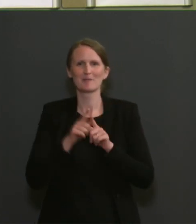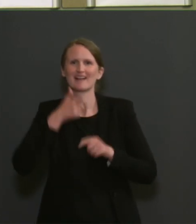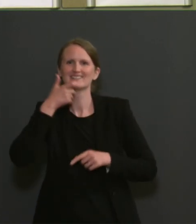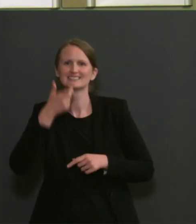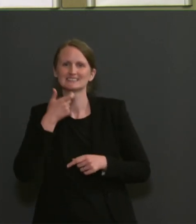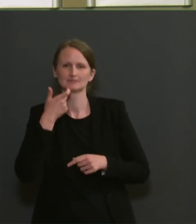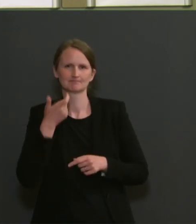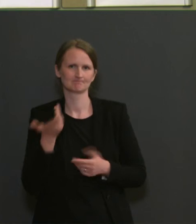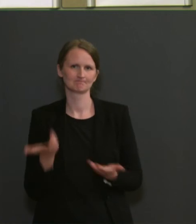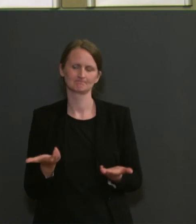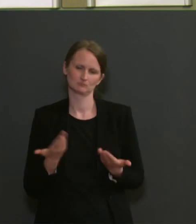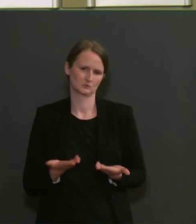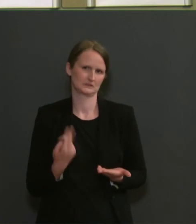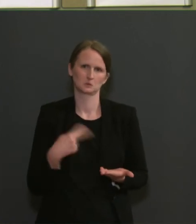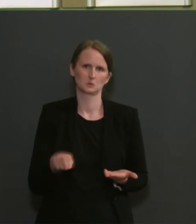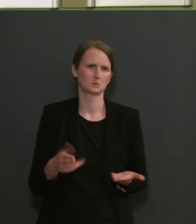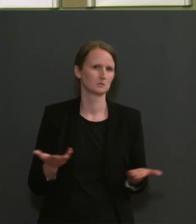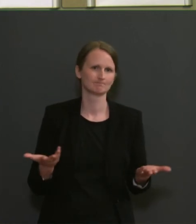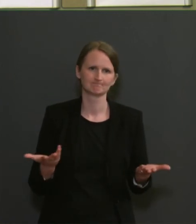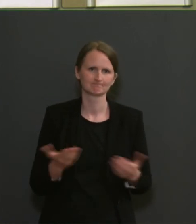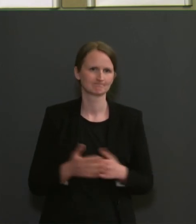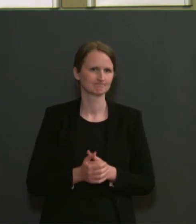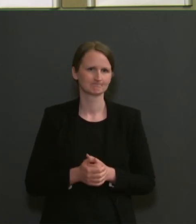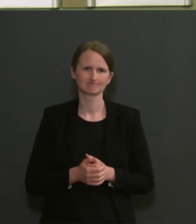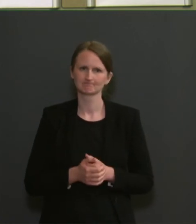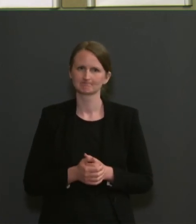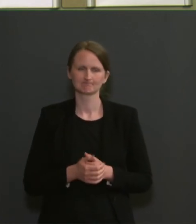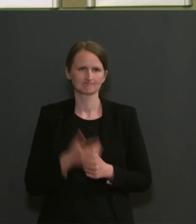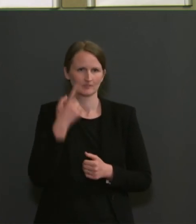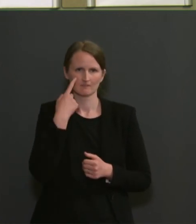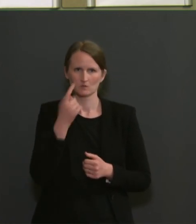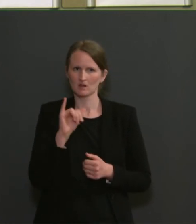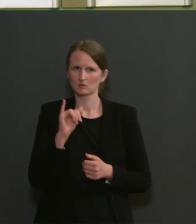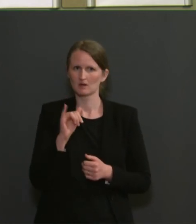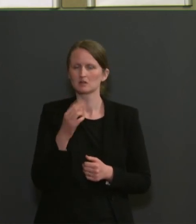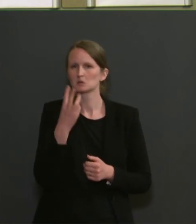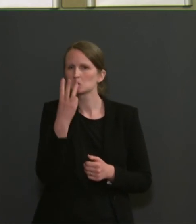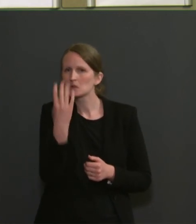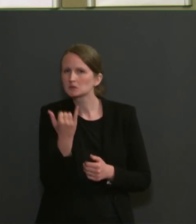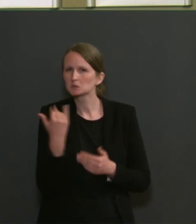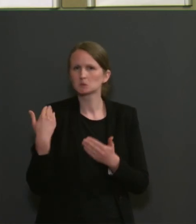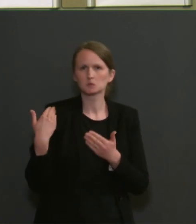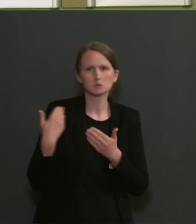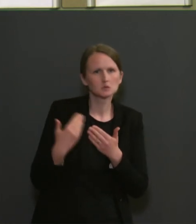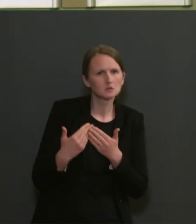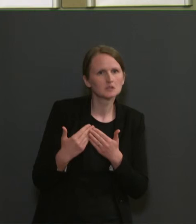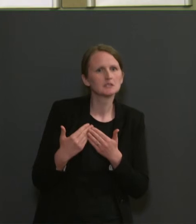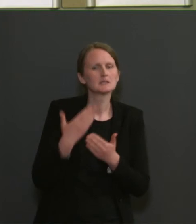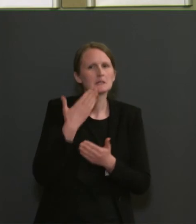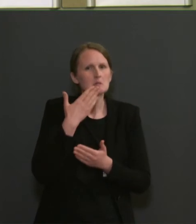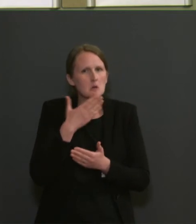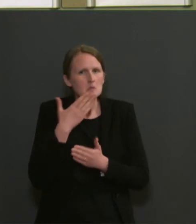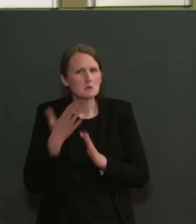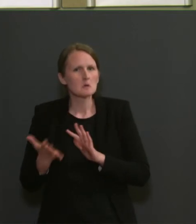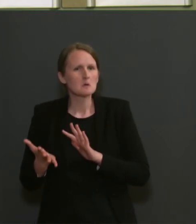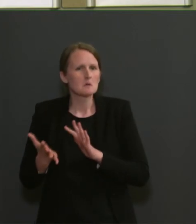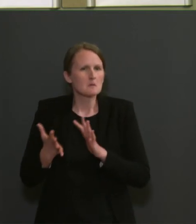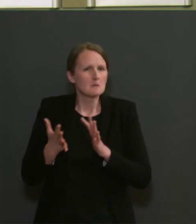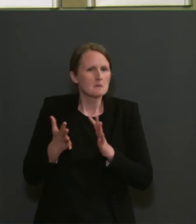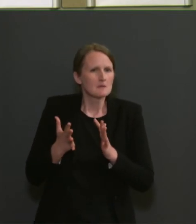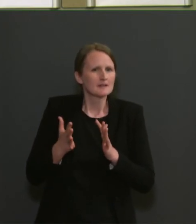d'éléments prudemment positifs dans les courbes de ces 3 derniers jours, la situation dans les hôpitaux, les maisons de repos reste